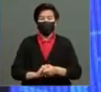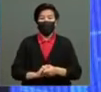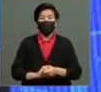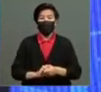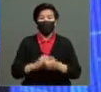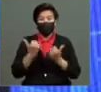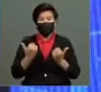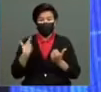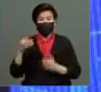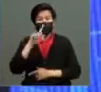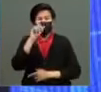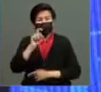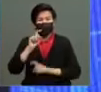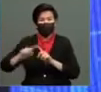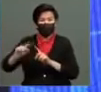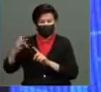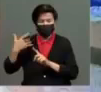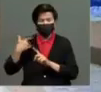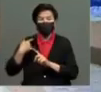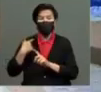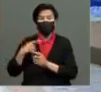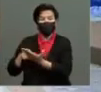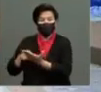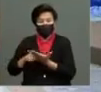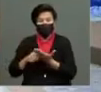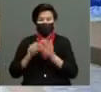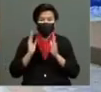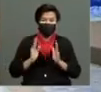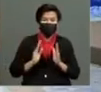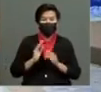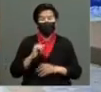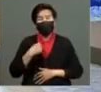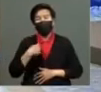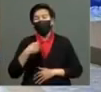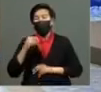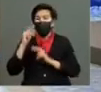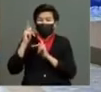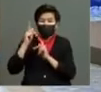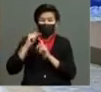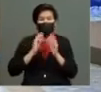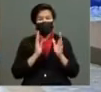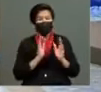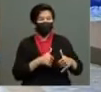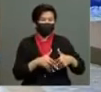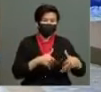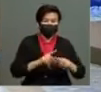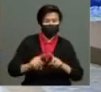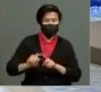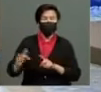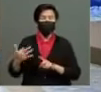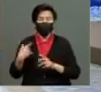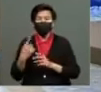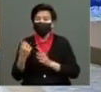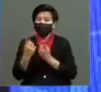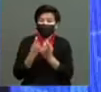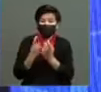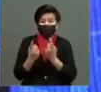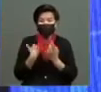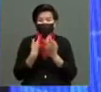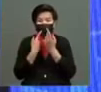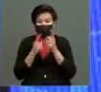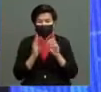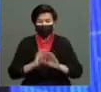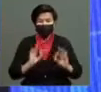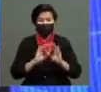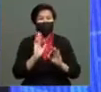รายังมีคำถามเข้ามาทั้งจากภาคประชาชนและสื่อมวลชนนะคะการตอบคำถามการชี้แจงในรายละเอียดนั่นก็คือการสร้างความเข้าใจที่